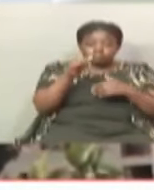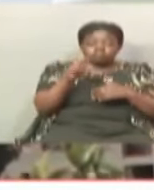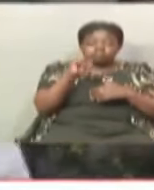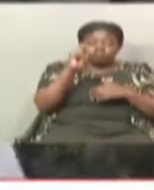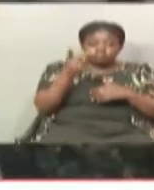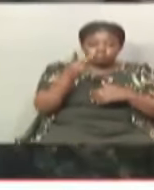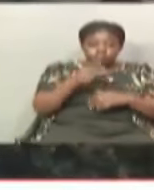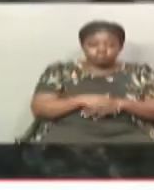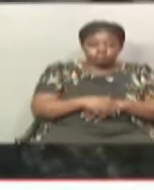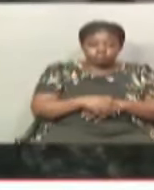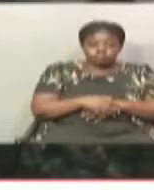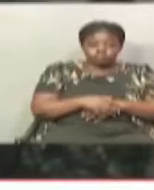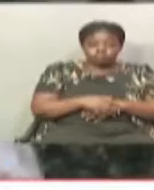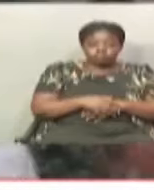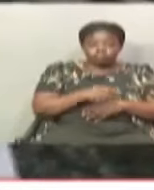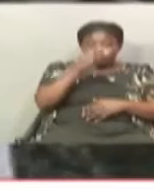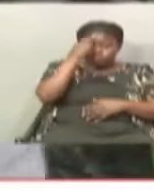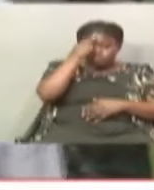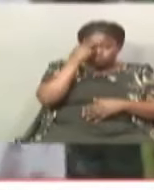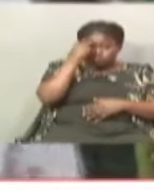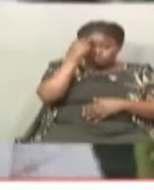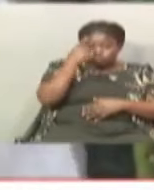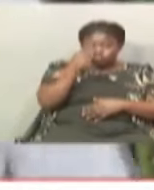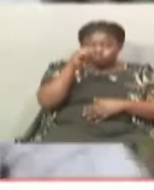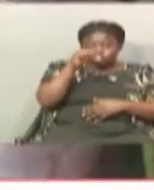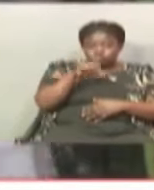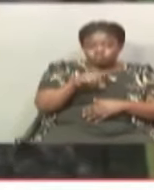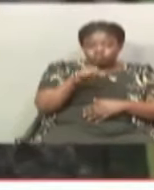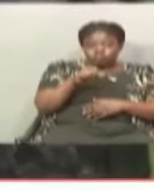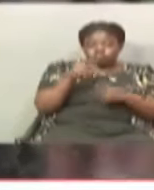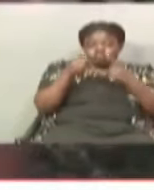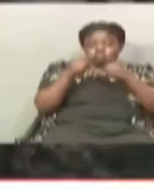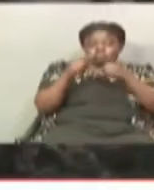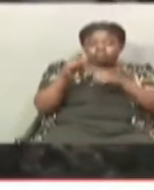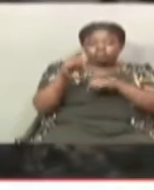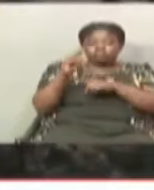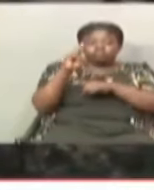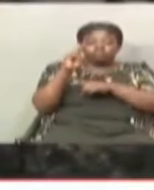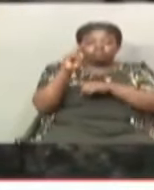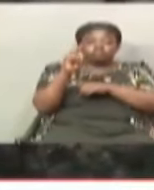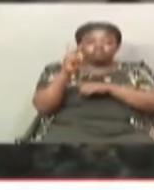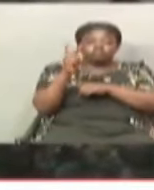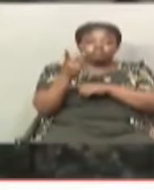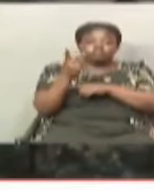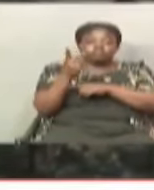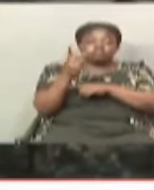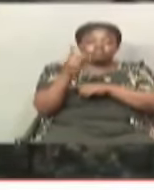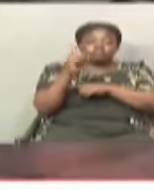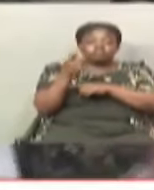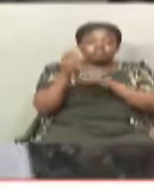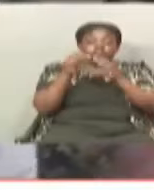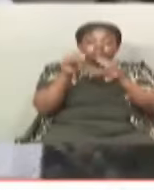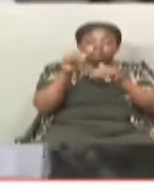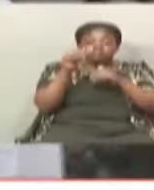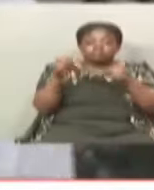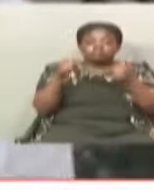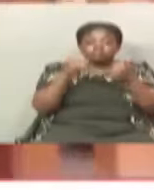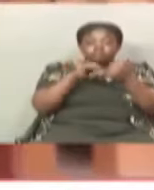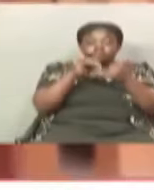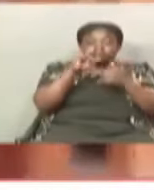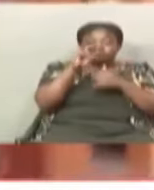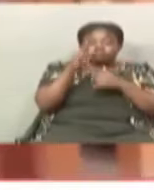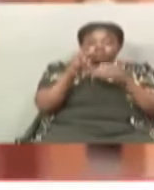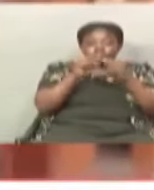okubiri tatu zizabana 19 ne 12 baitira mu first grade ababona bageze mu second